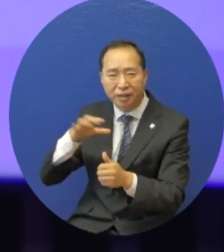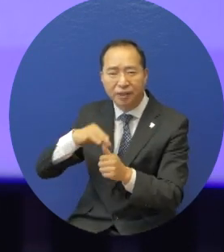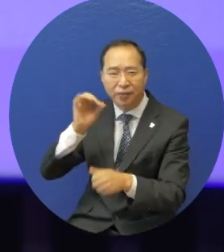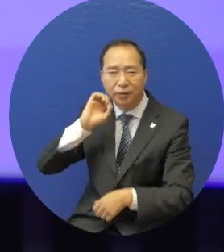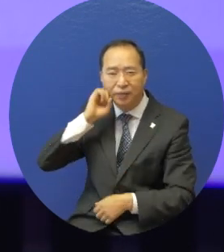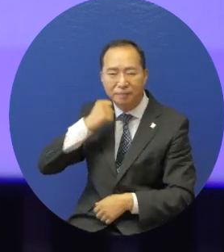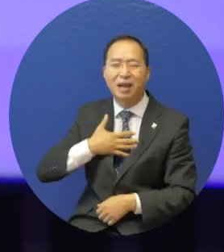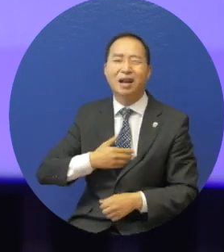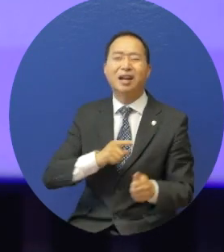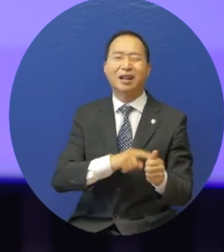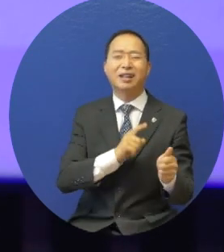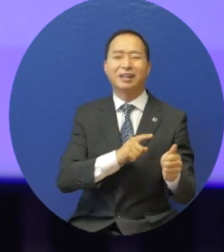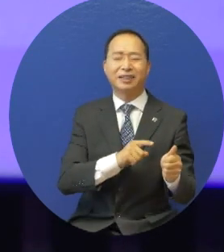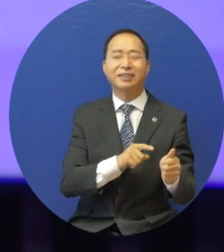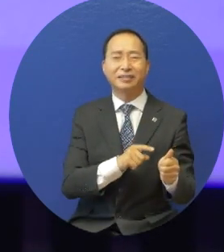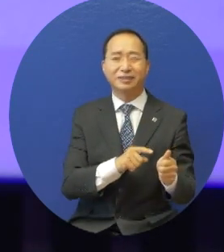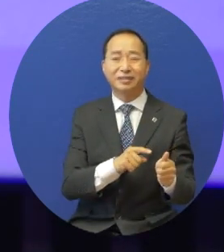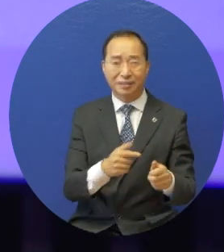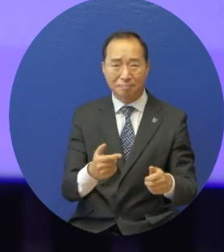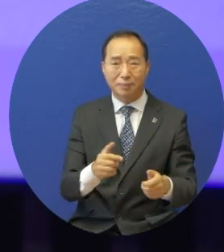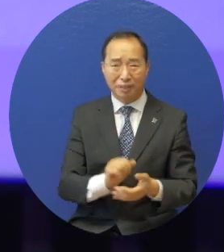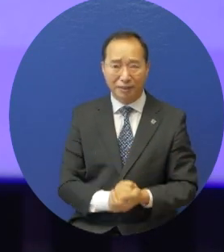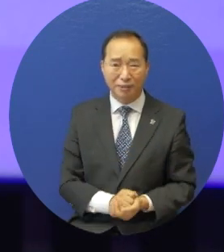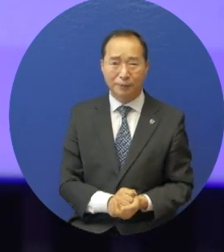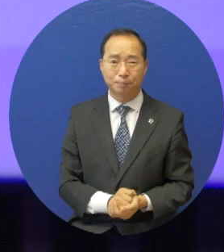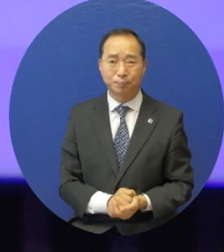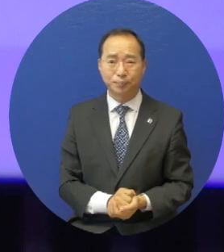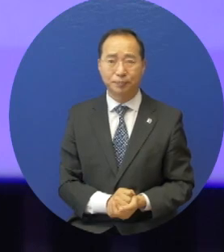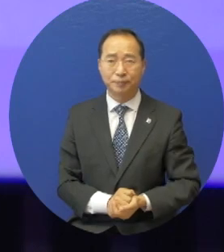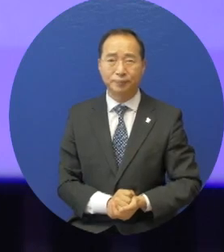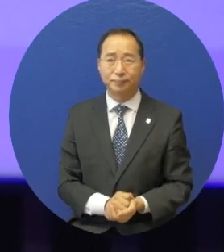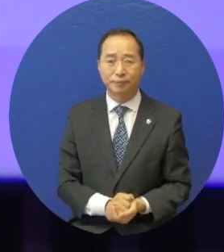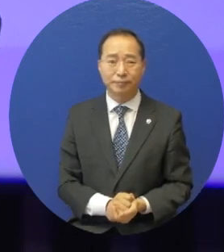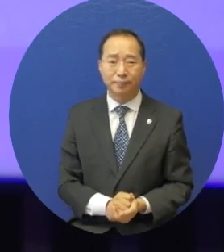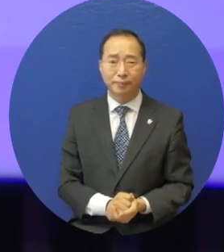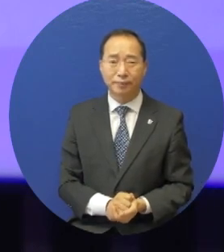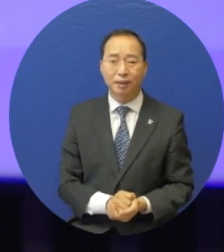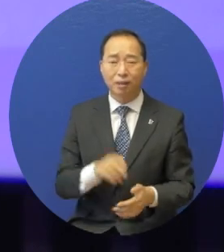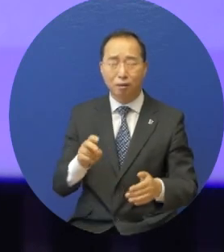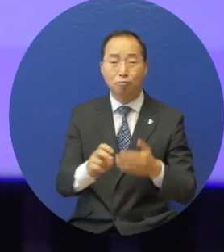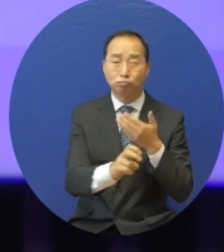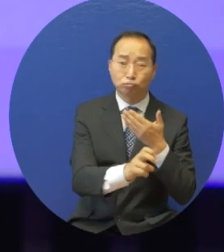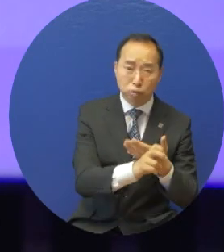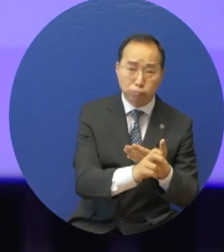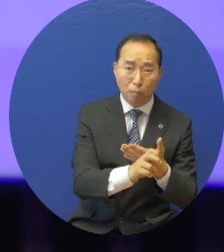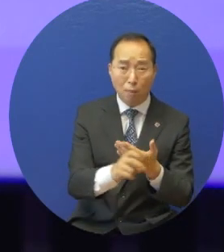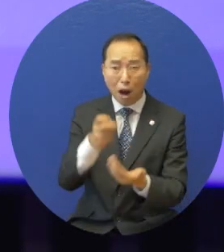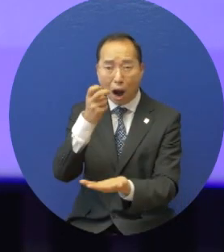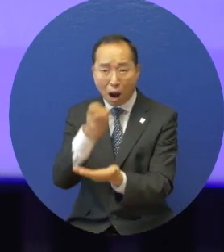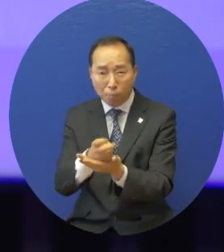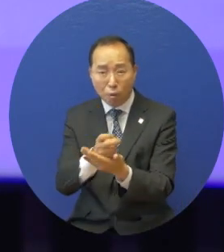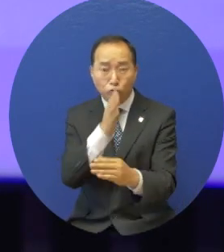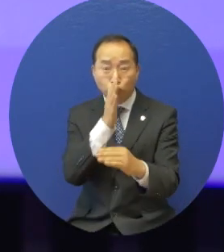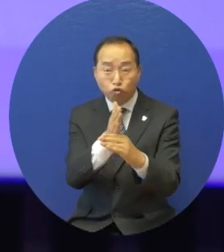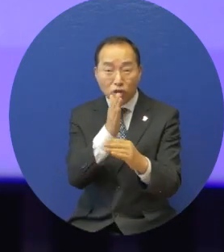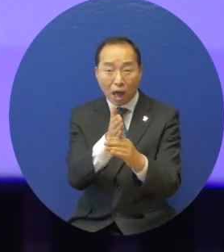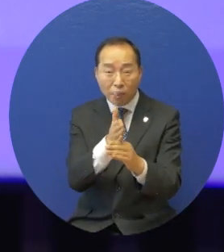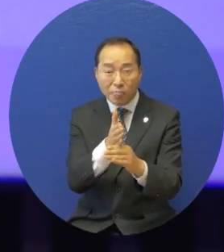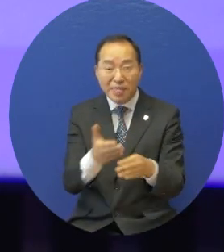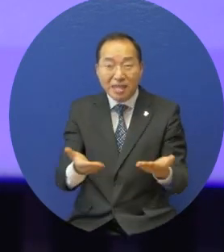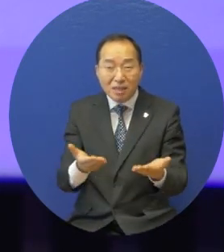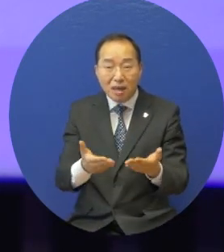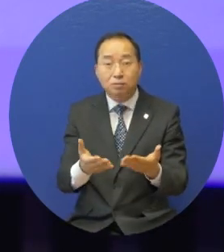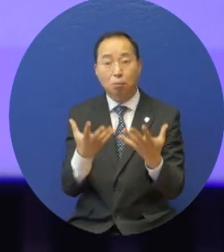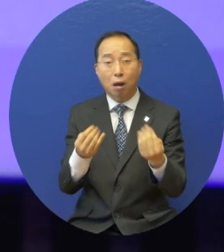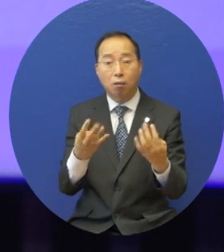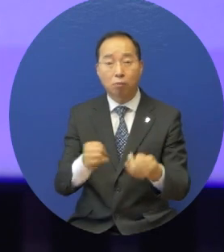같아요. 그래서 아까도 얘기했다시피 대장자라고 하는 또는 불법과 합법 사이를 오간 사람들은 굉장히